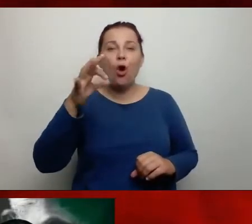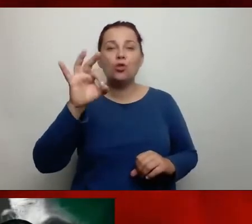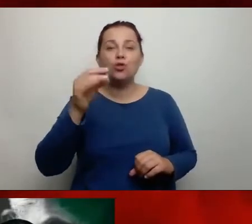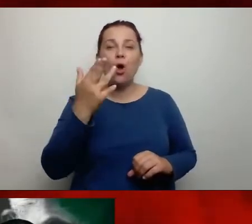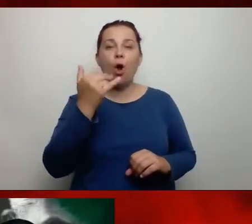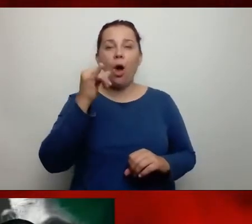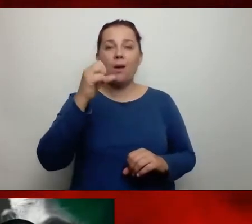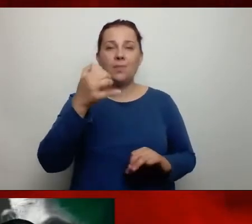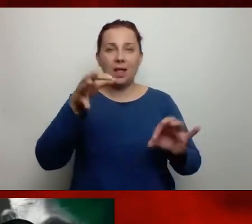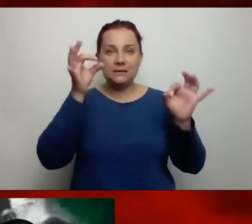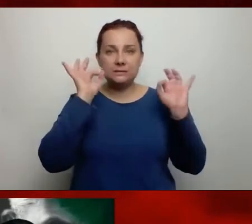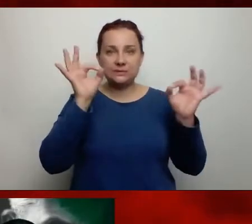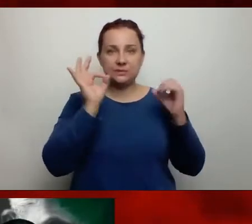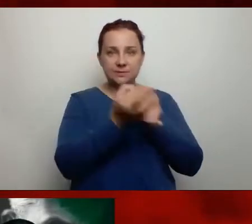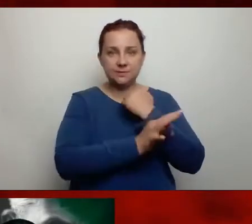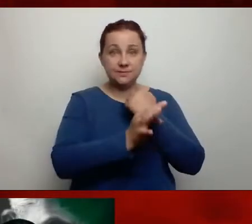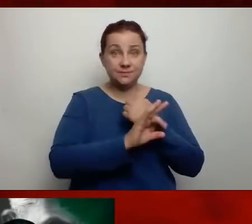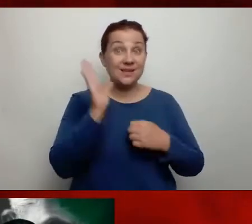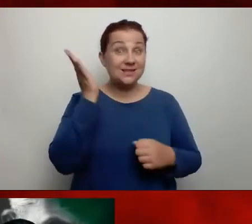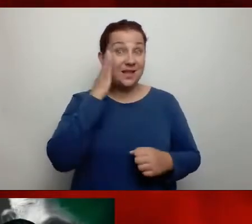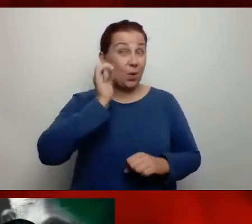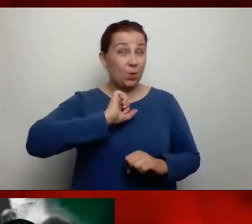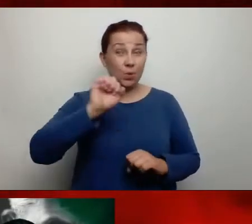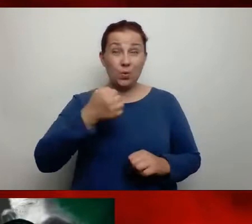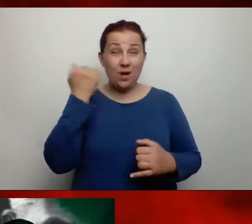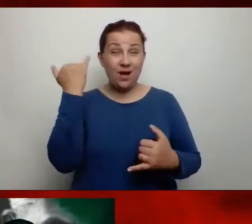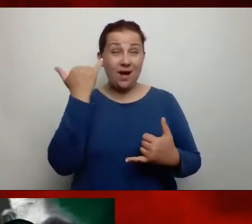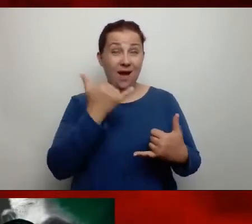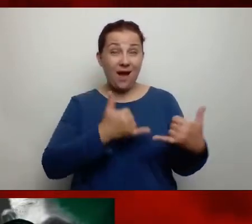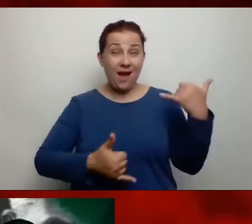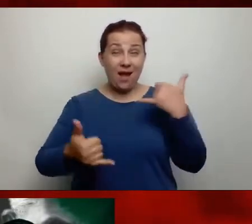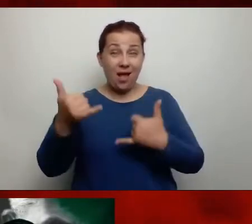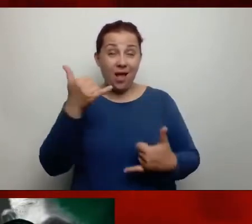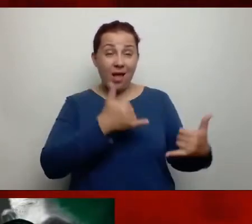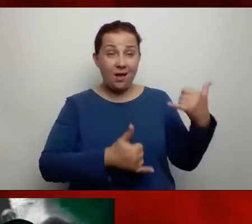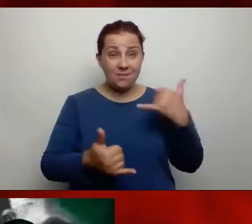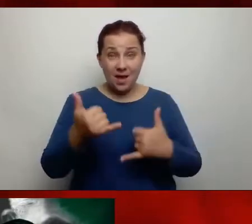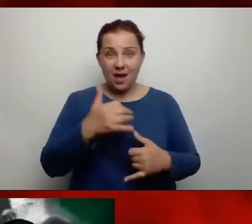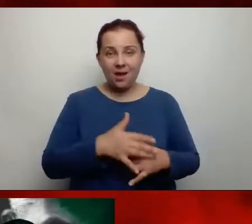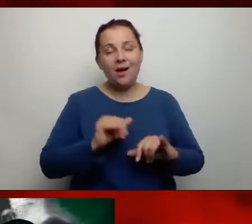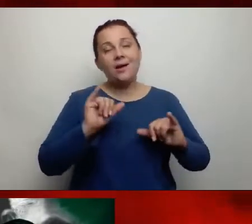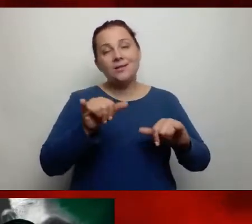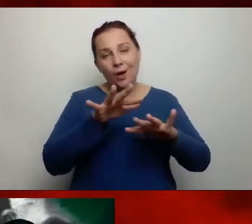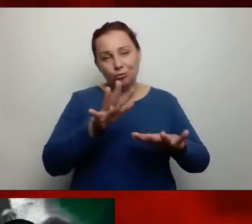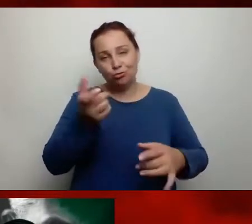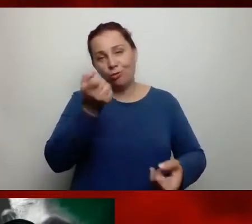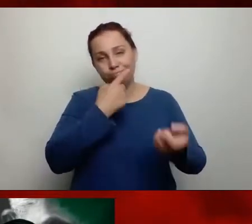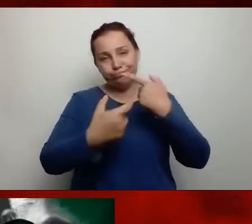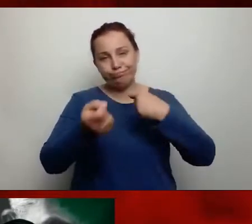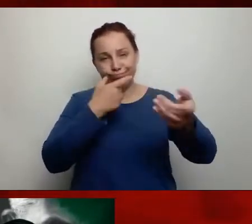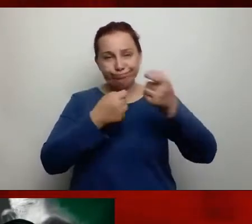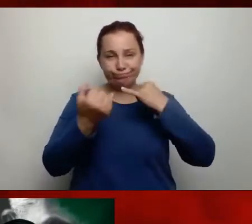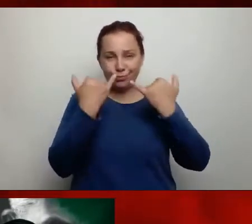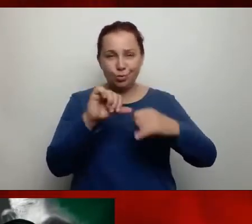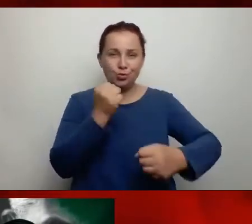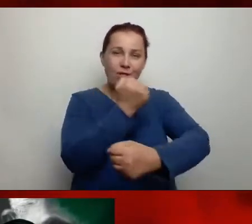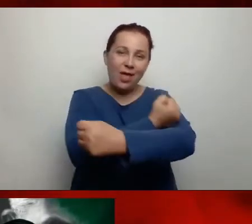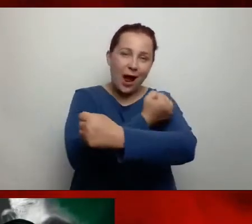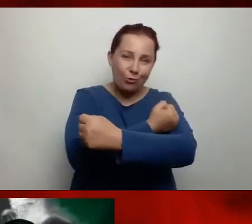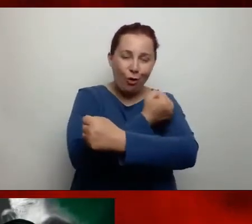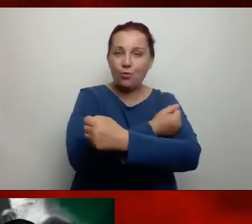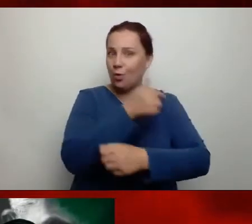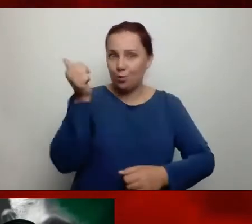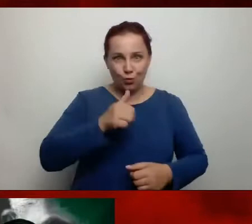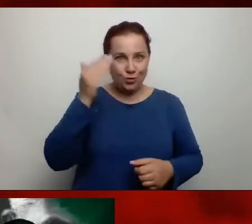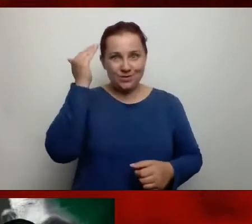astronomię, znał się na chemii, jak brał tyle używek, to trochę się na tym musiał znać, interesował się